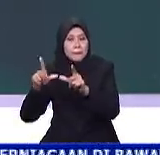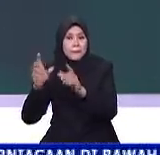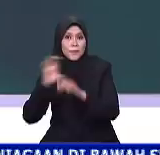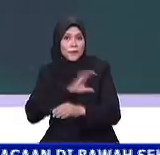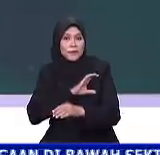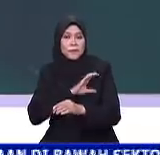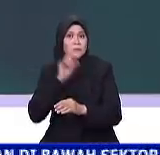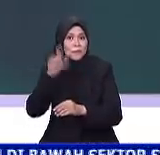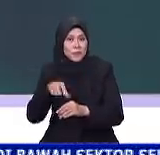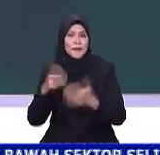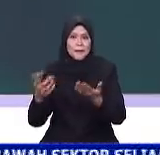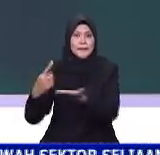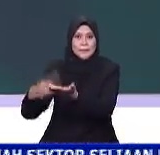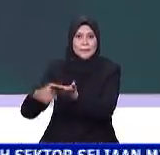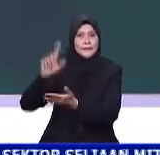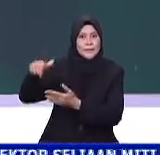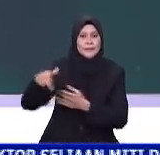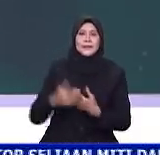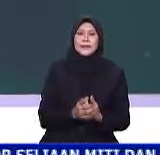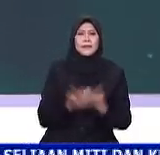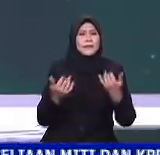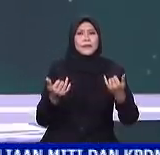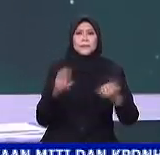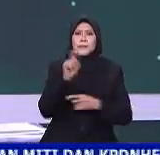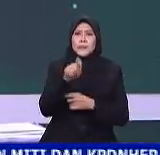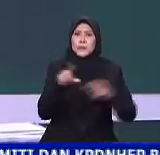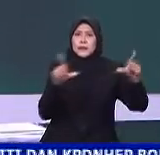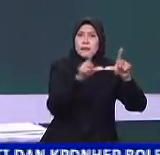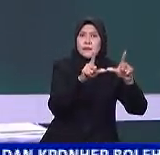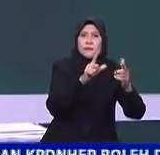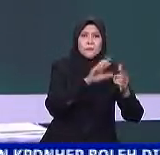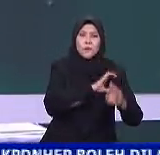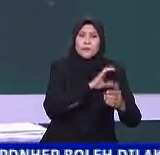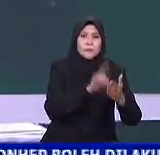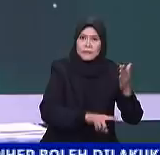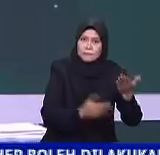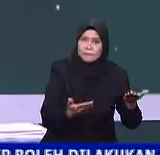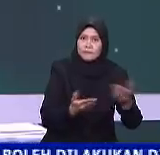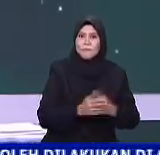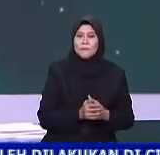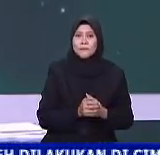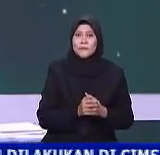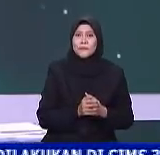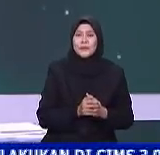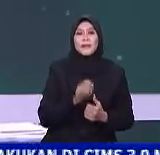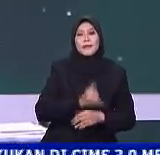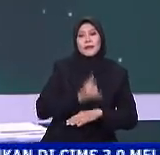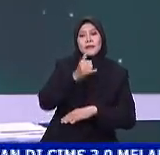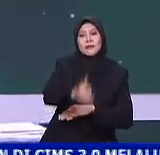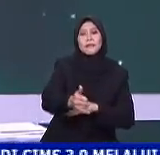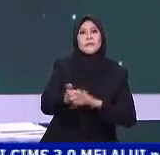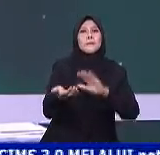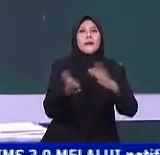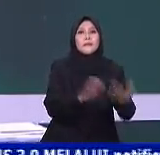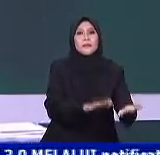polis, ya. So antara yang perlu permit polis, ya, ialah ziarah kematian ahli